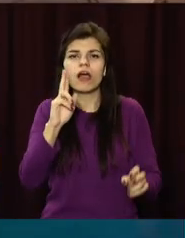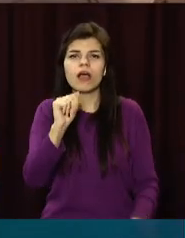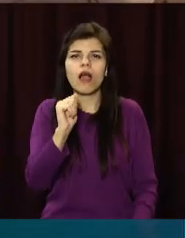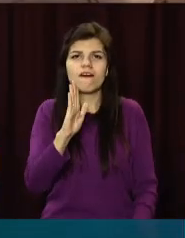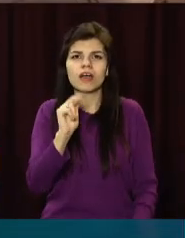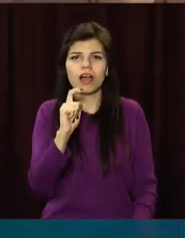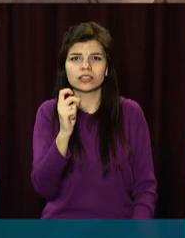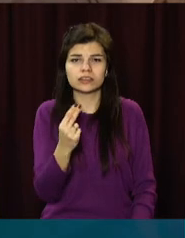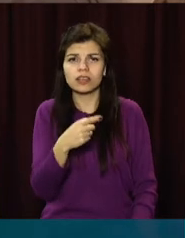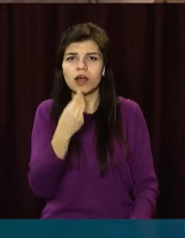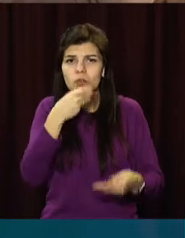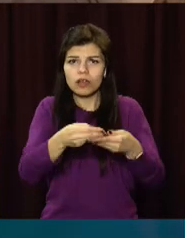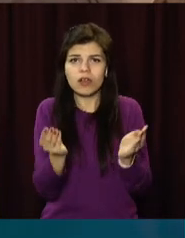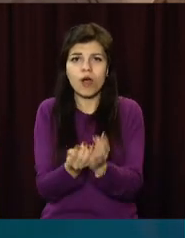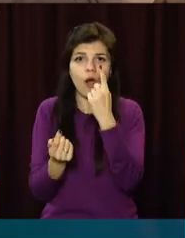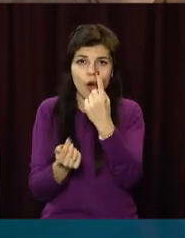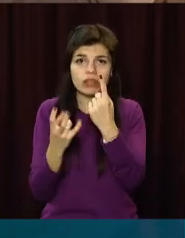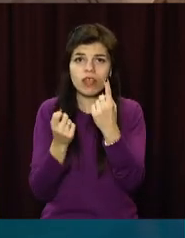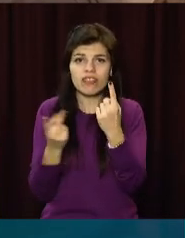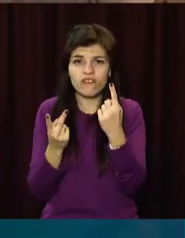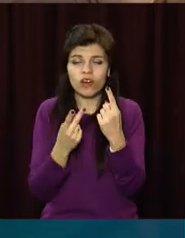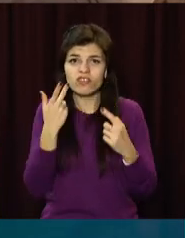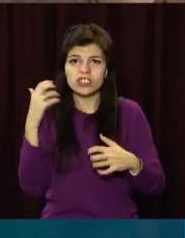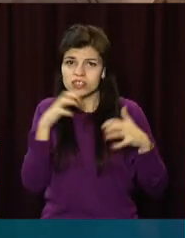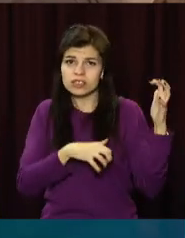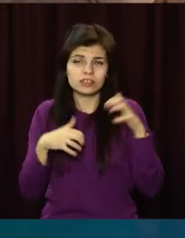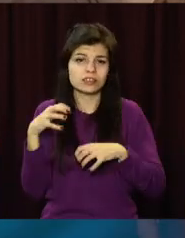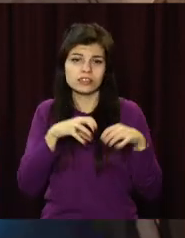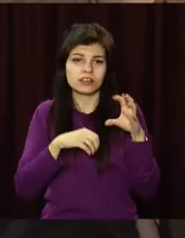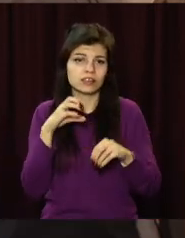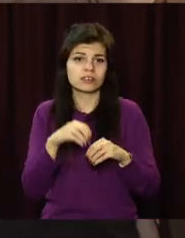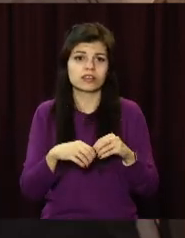вот у них там была одна миска еды на двоих, и они ее делили, кормили там